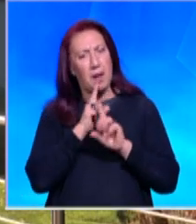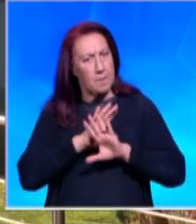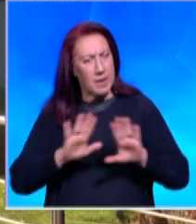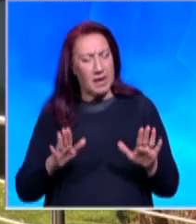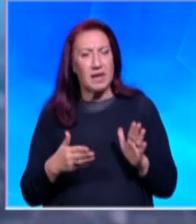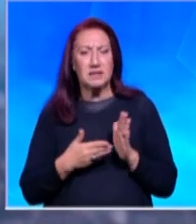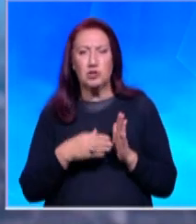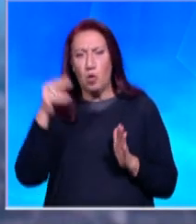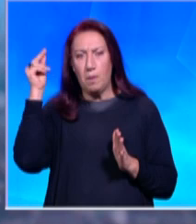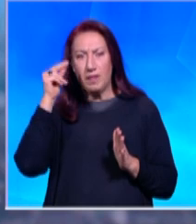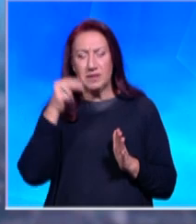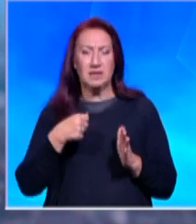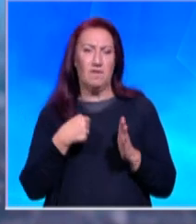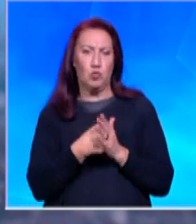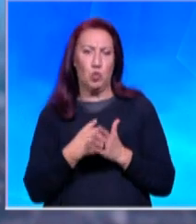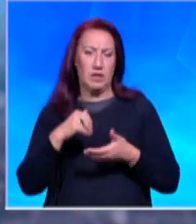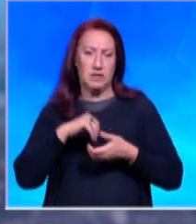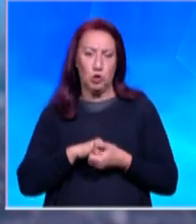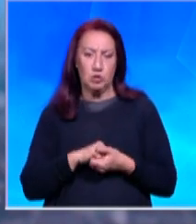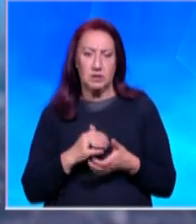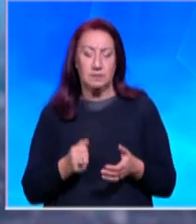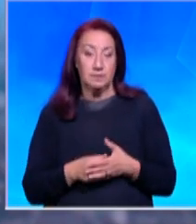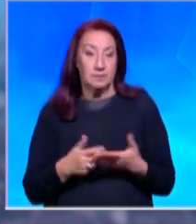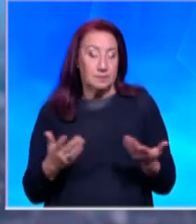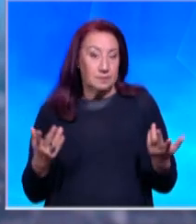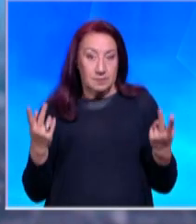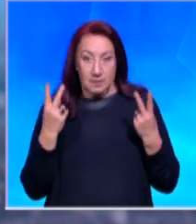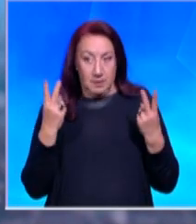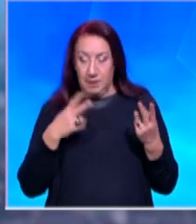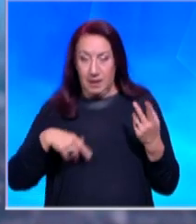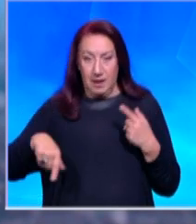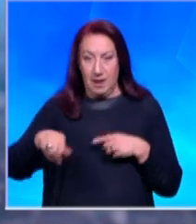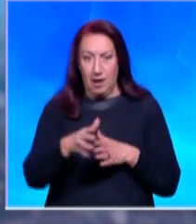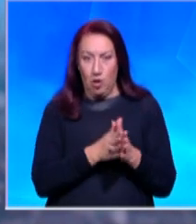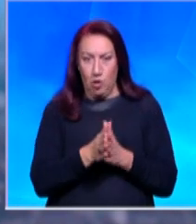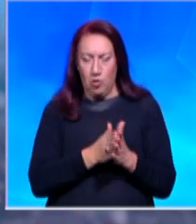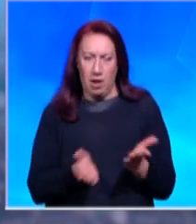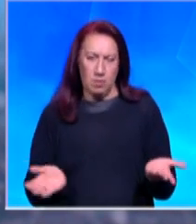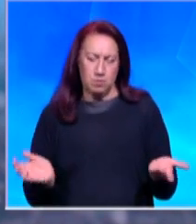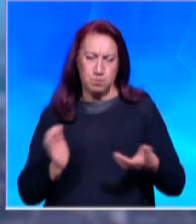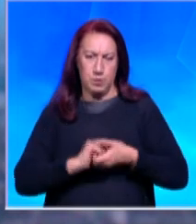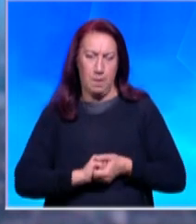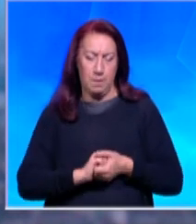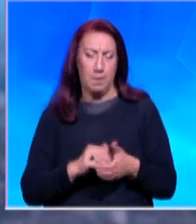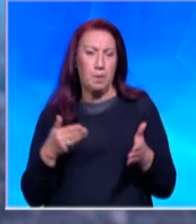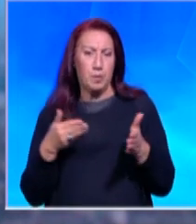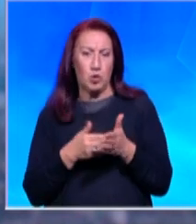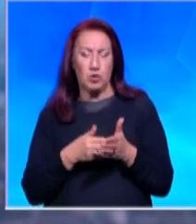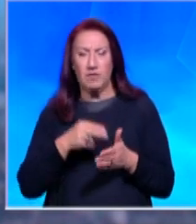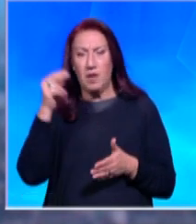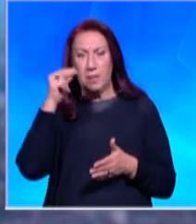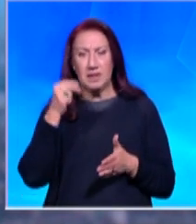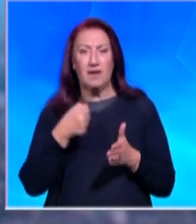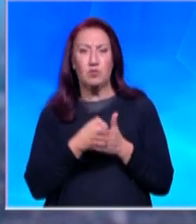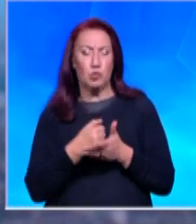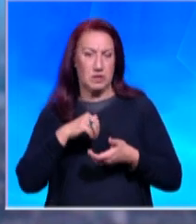ноември. Разбирайки, че хората правят безпрецедентно обединение спрямо тях и то напълно заслужено, те